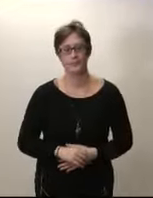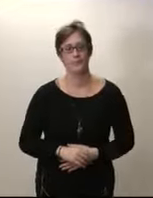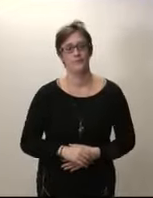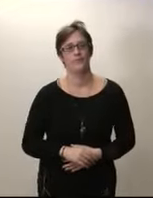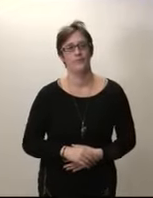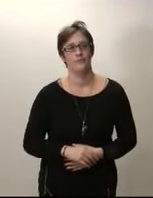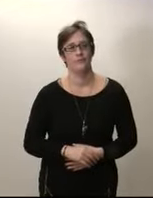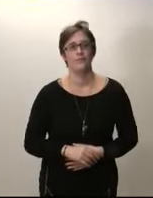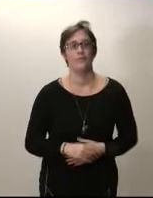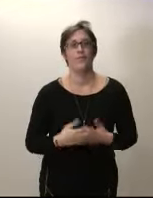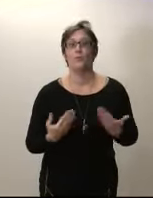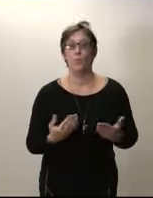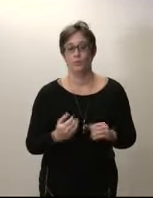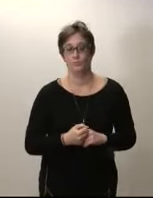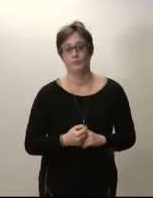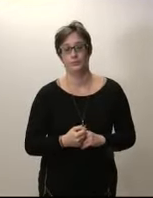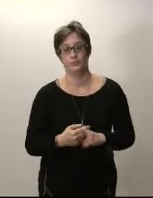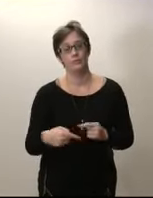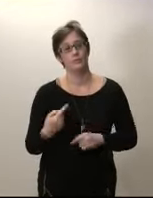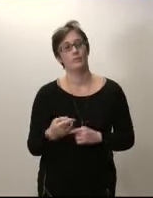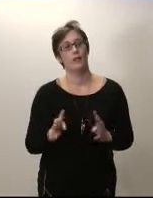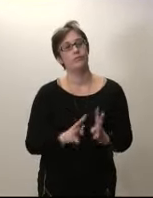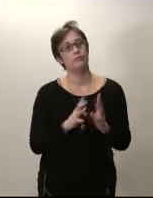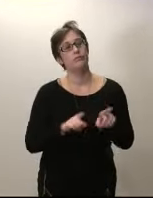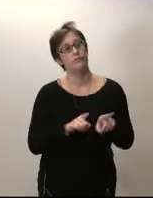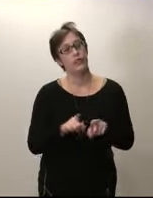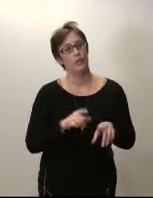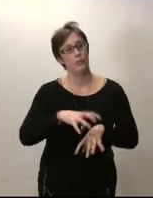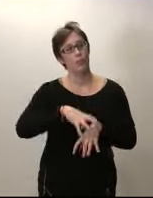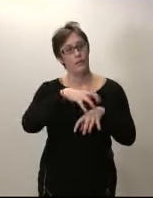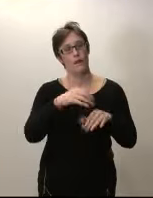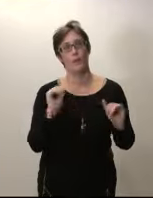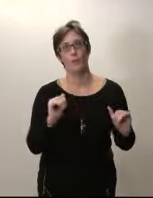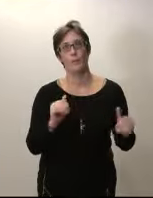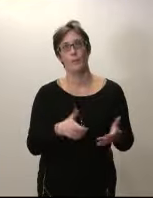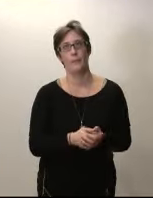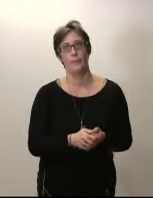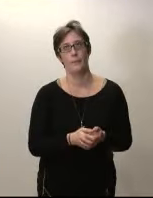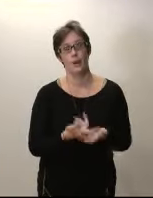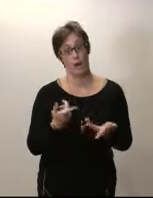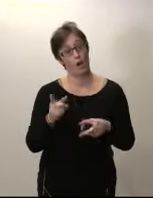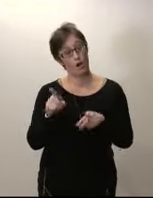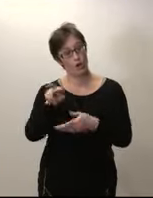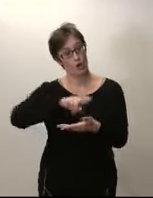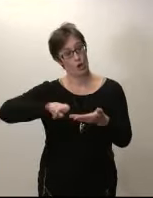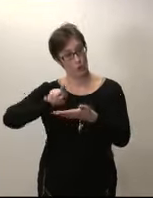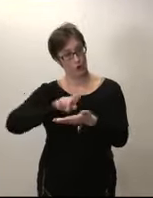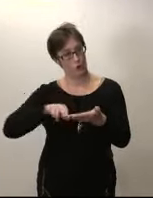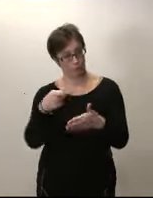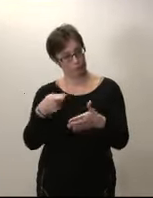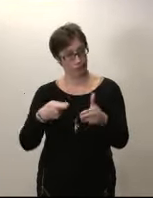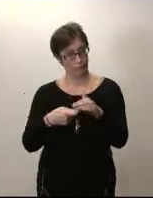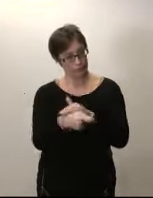Au-delà, cette manifestation, je vous le rappelle tout de même, a été soutenue par la région aussi, et que la région